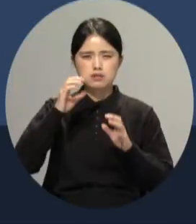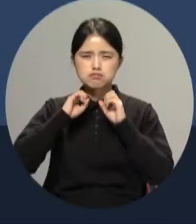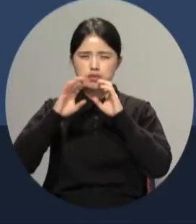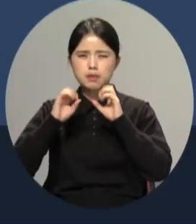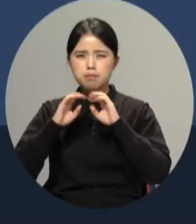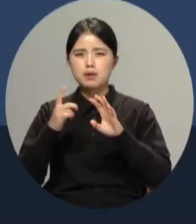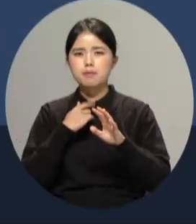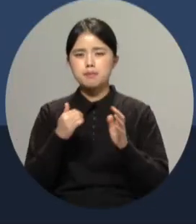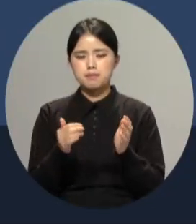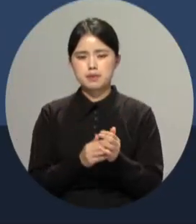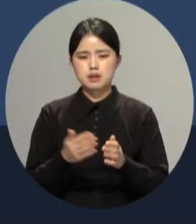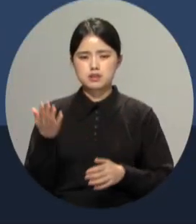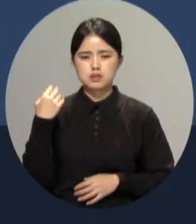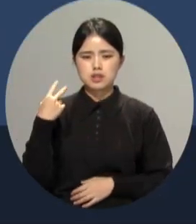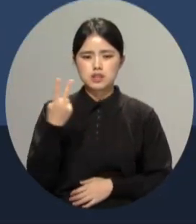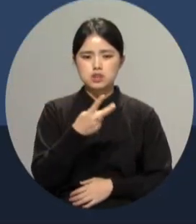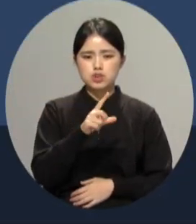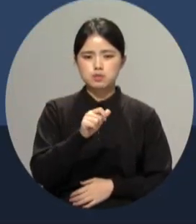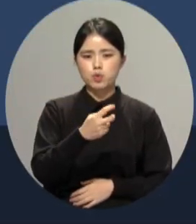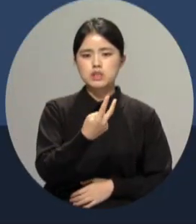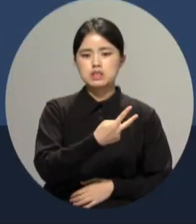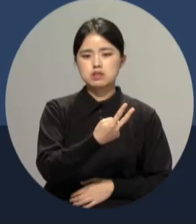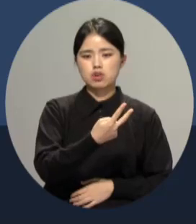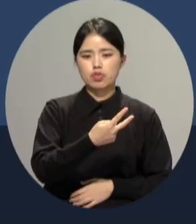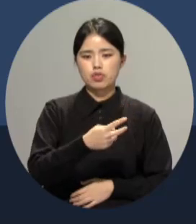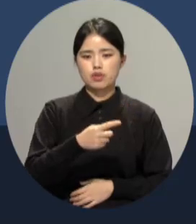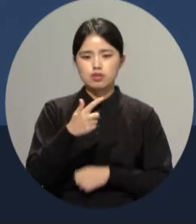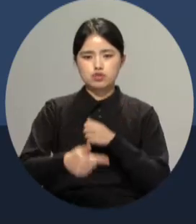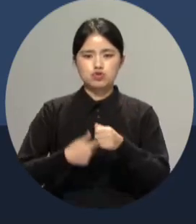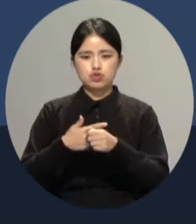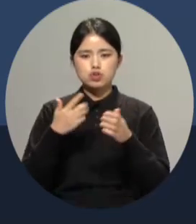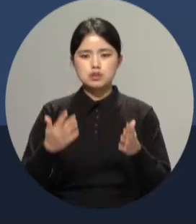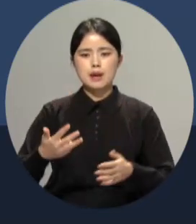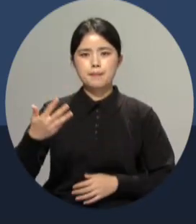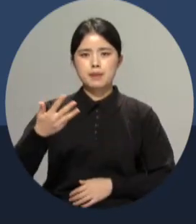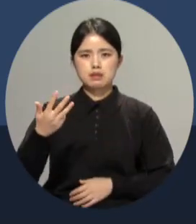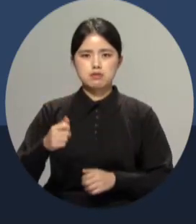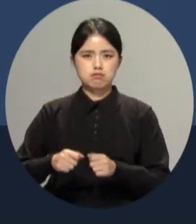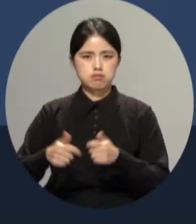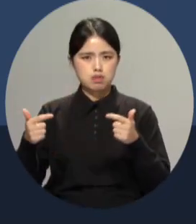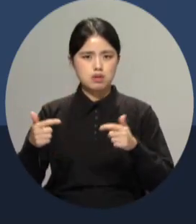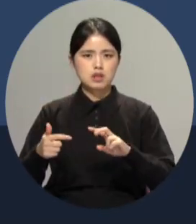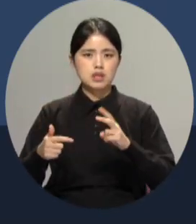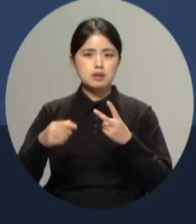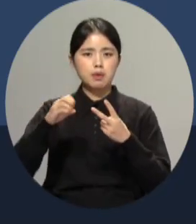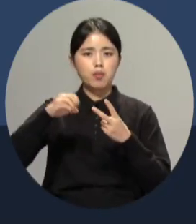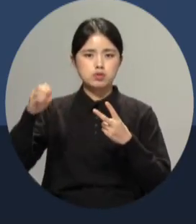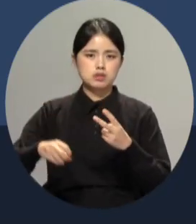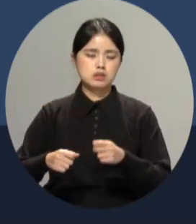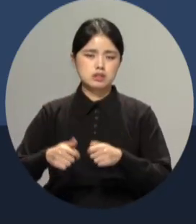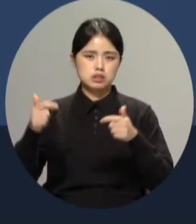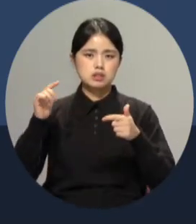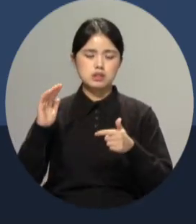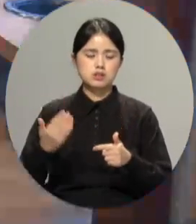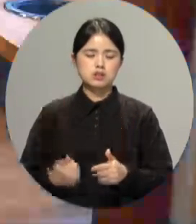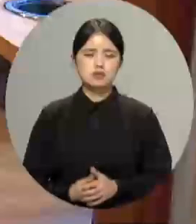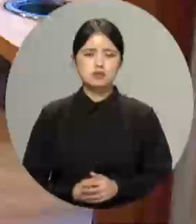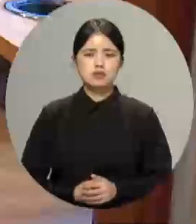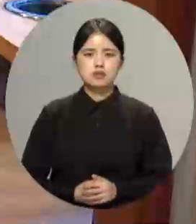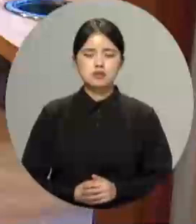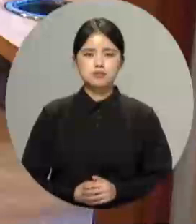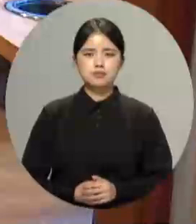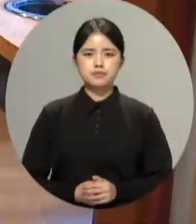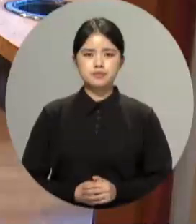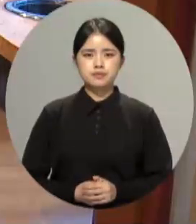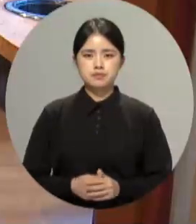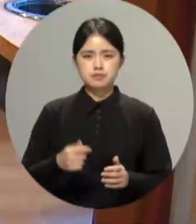2015년에 2천여 명이었던 유학생이 6년 사이 8천여 명으로 늘어나는 등 200%포인트 넘게 증가했습니다.